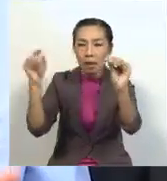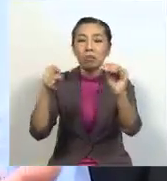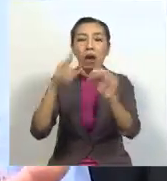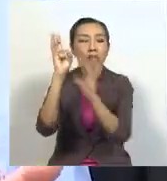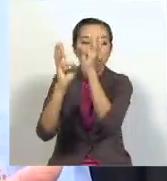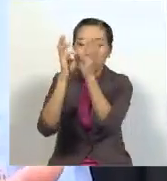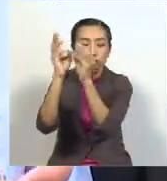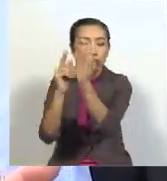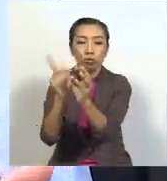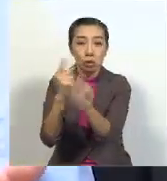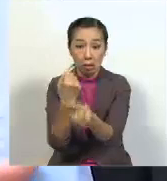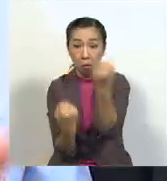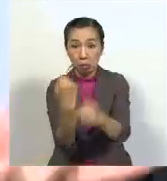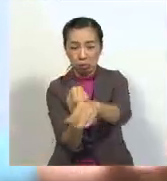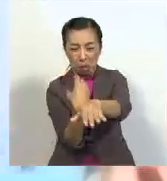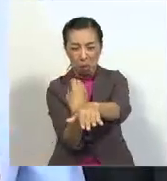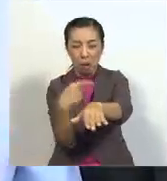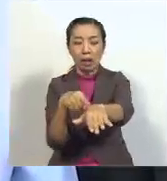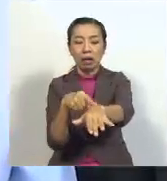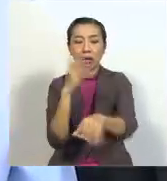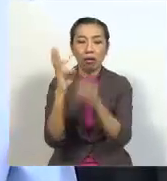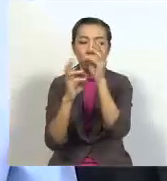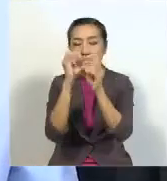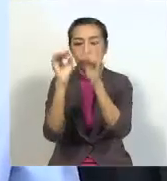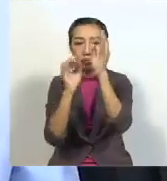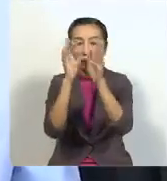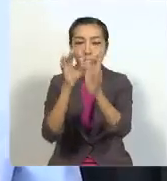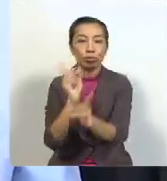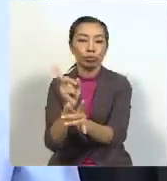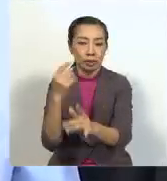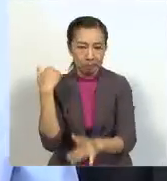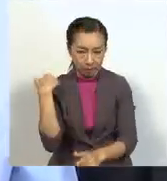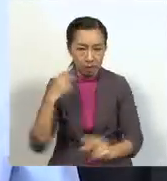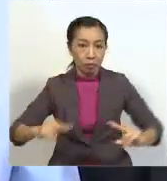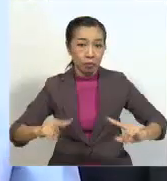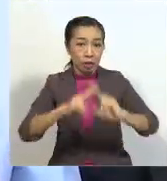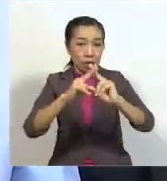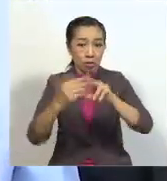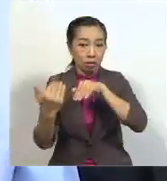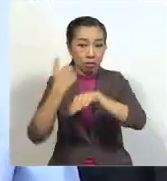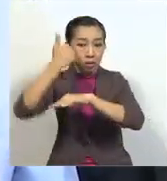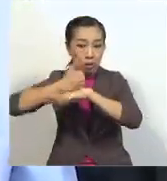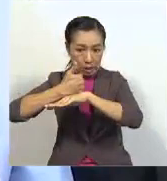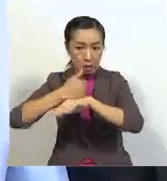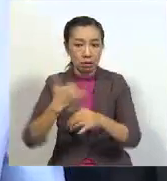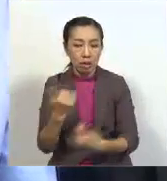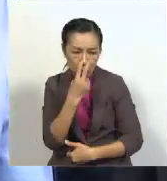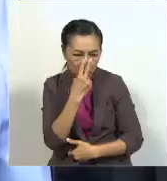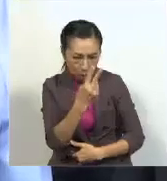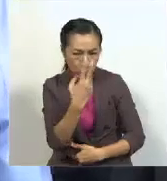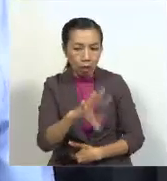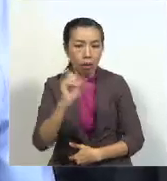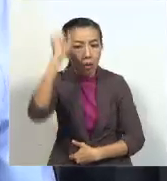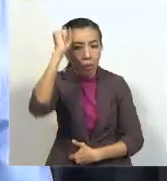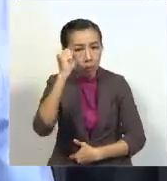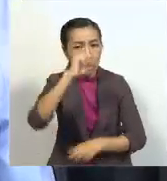ต์อยู่ทุกวันซึ่งนายศักดิ์สยามชิดชอบรัฐมนตรีว่าการกระทรวงคมนาคมเองก็ได้มีการไปดูนะครับเกี่ยวกับเรื่องของรถสาธารณะ